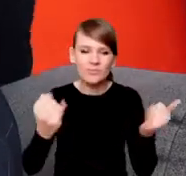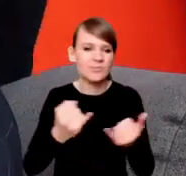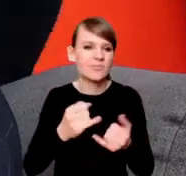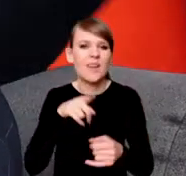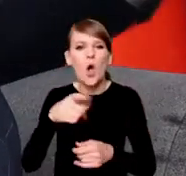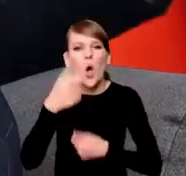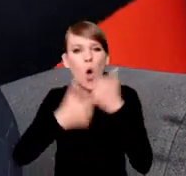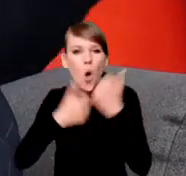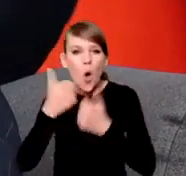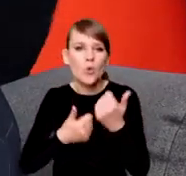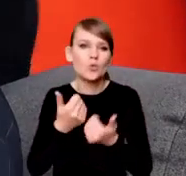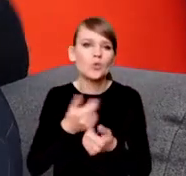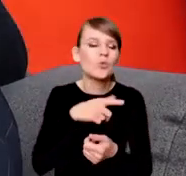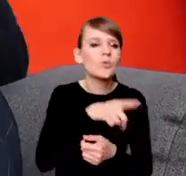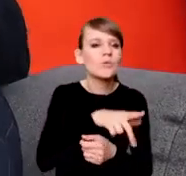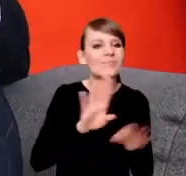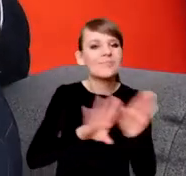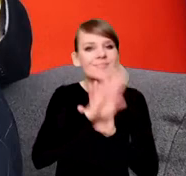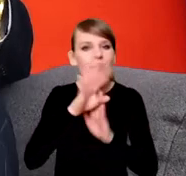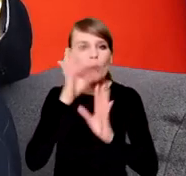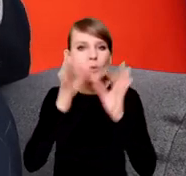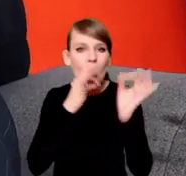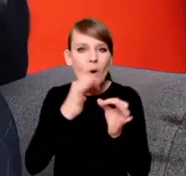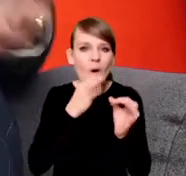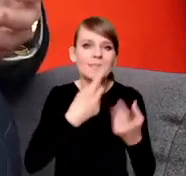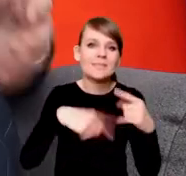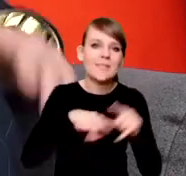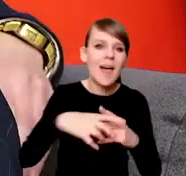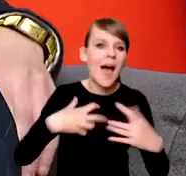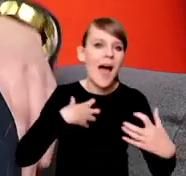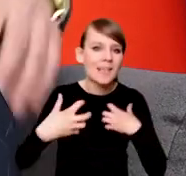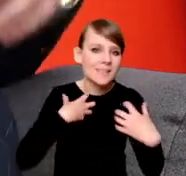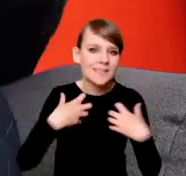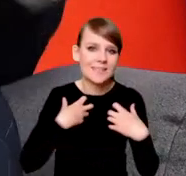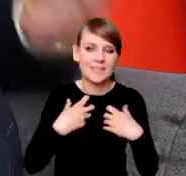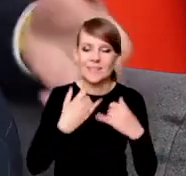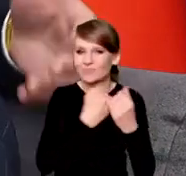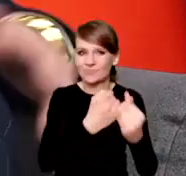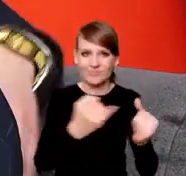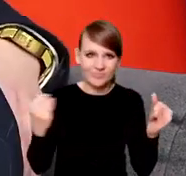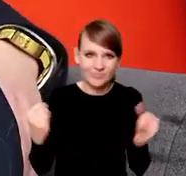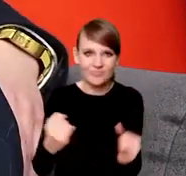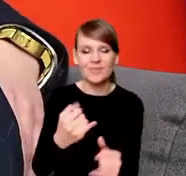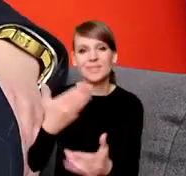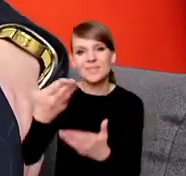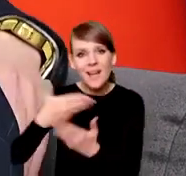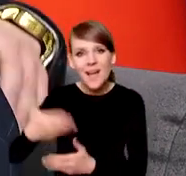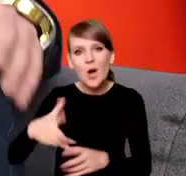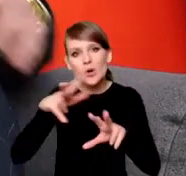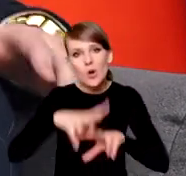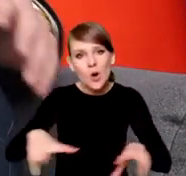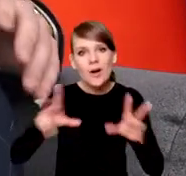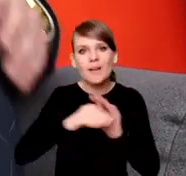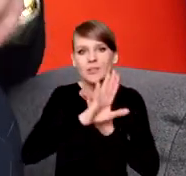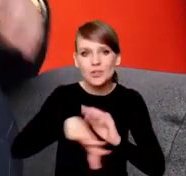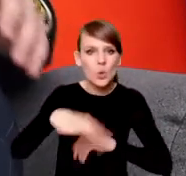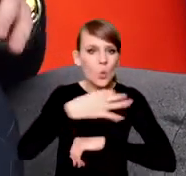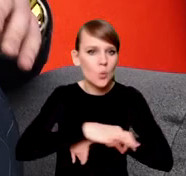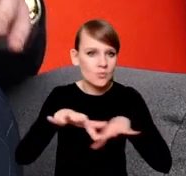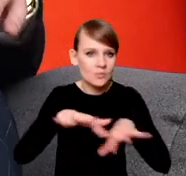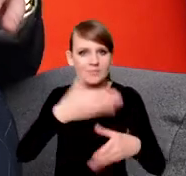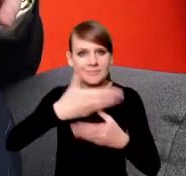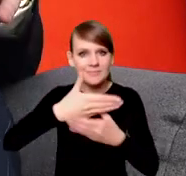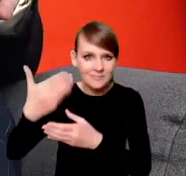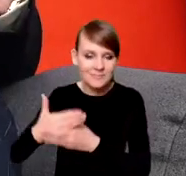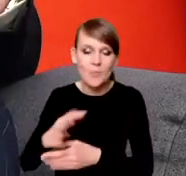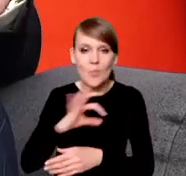przeglądami piosenek, zespołów artystycznych, do całości społeczeństwa. Zapraszamy rodziny z dziećmi wtedy na uczelni. To jest studenckie, moim